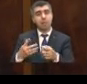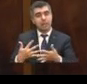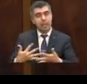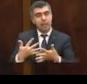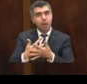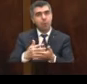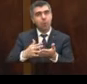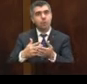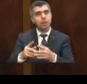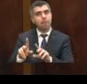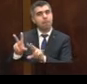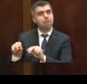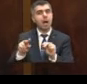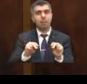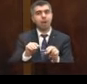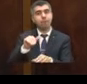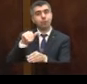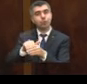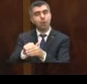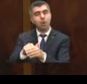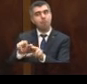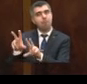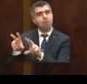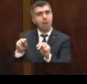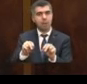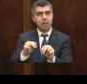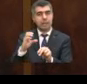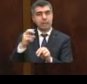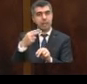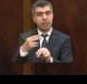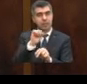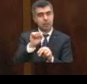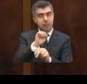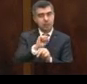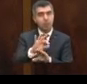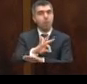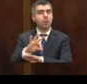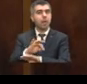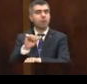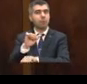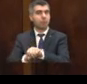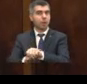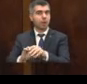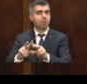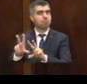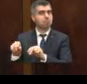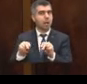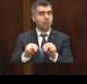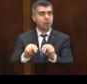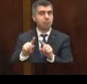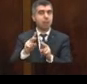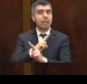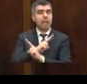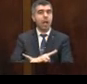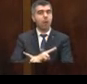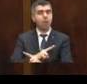على الأقل يضمنوا هذا الصندوق بيناتهم في جميع المسائل بما في ذلك الأنظمة المتوفرة، ونفس الشيء بالنسبة للتقاعد.